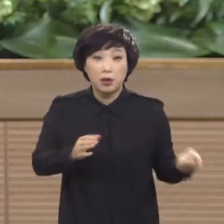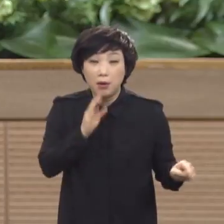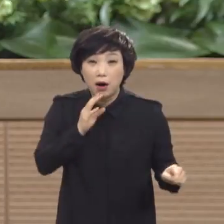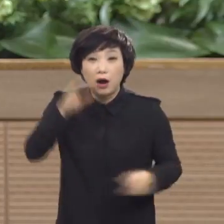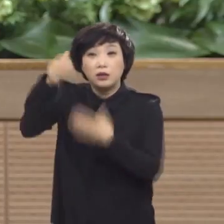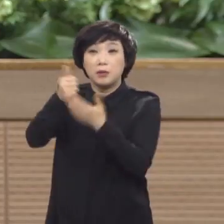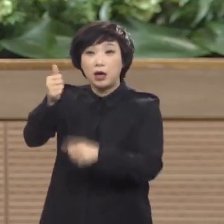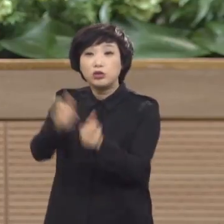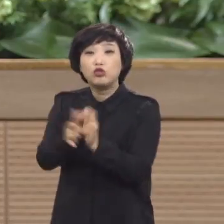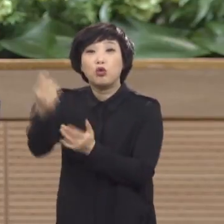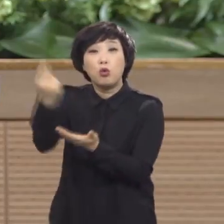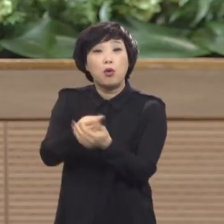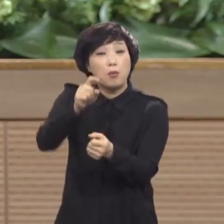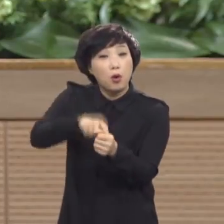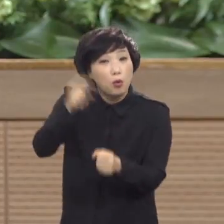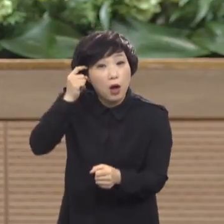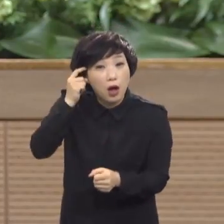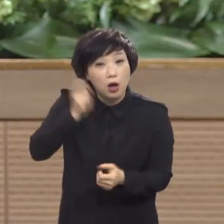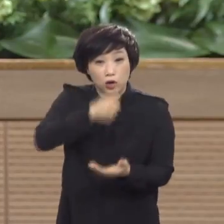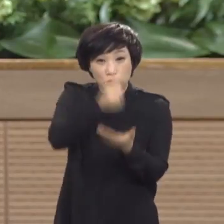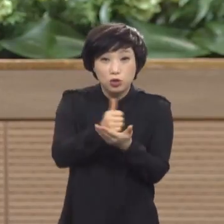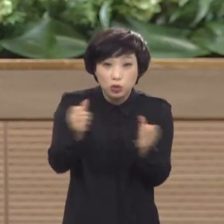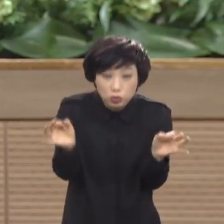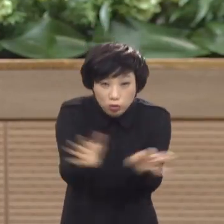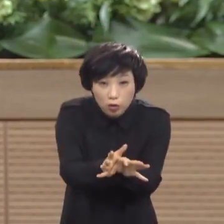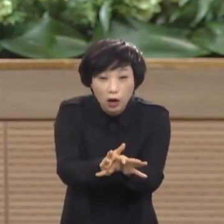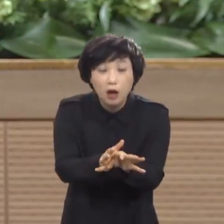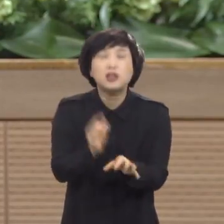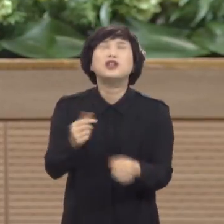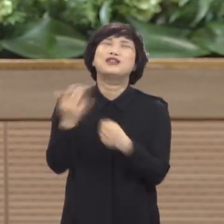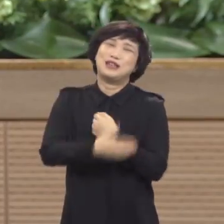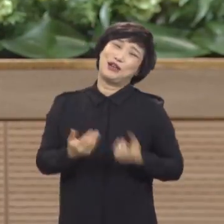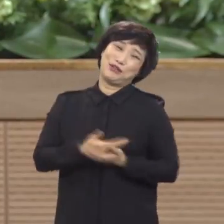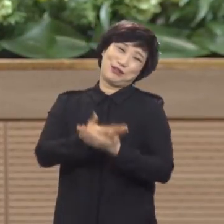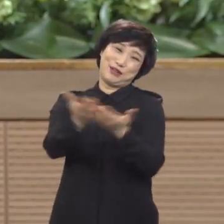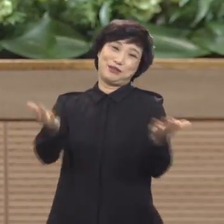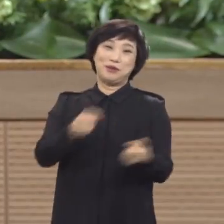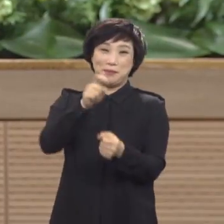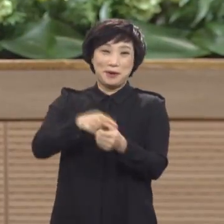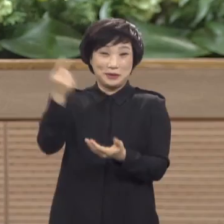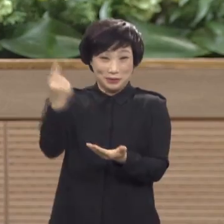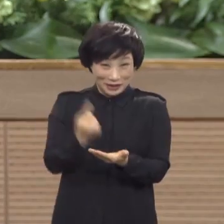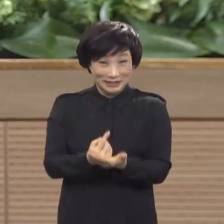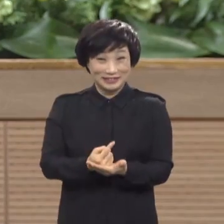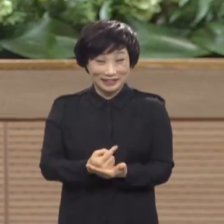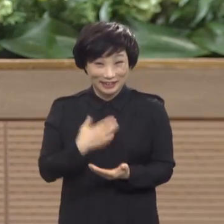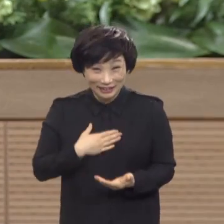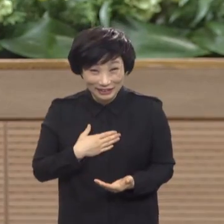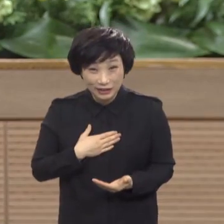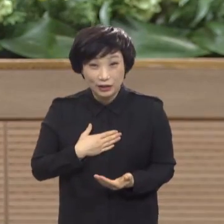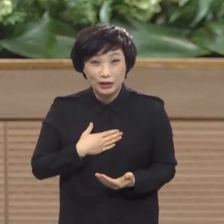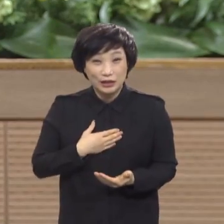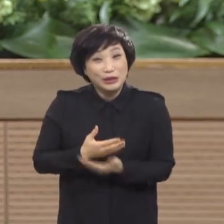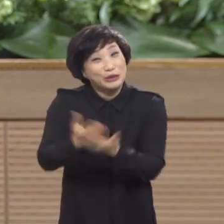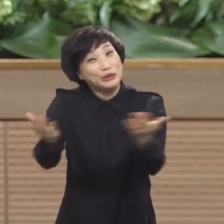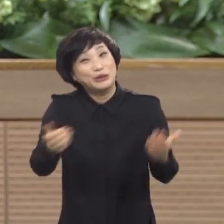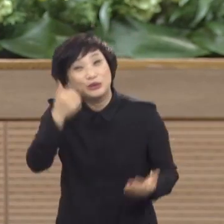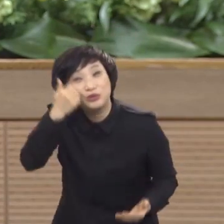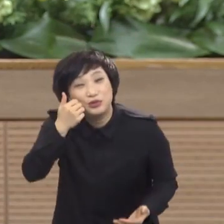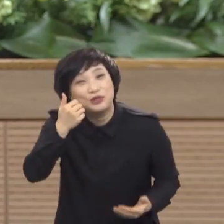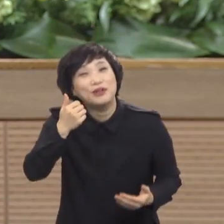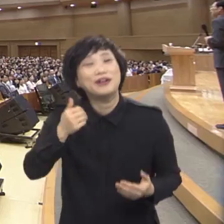것은 속죄함, 이런 은총을 베풀려고 나타나셨다. 누구에게